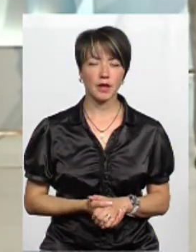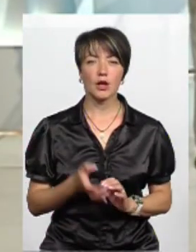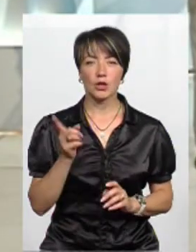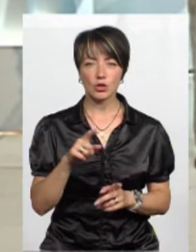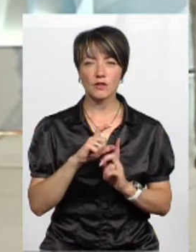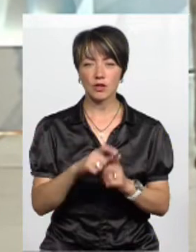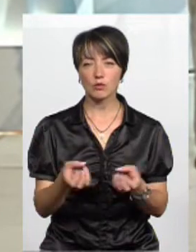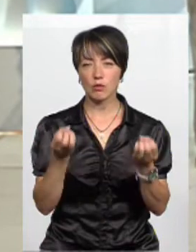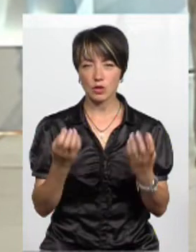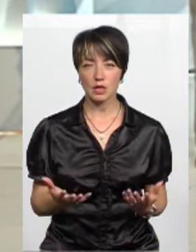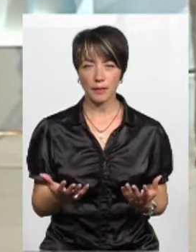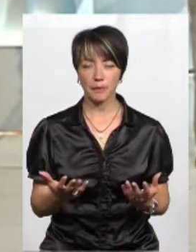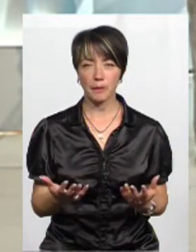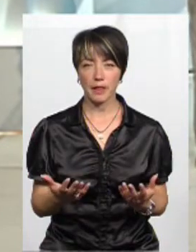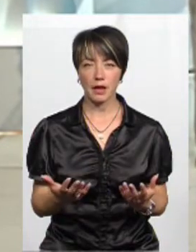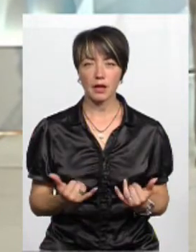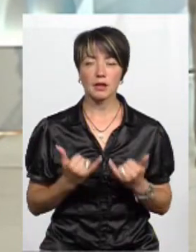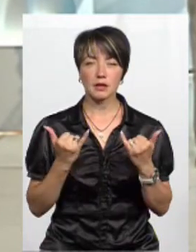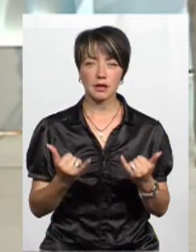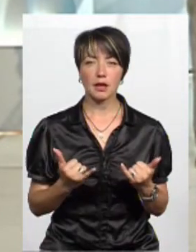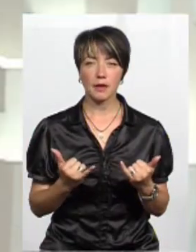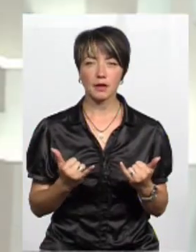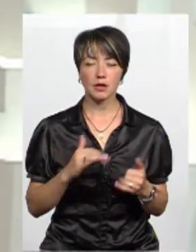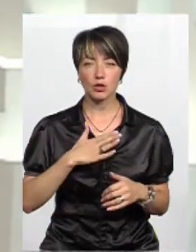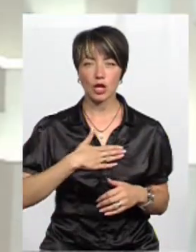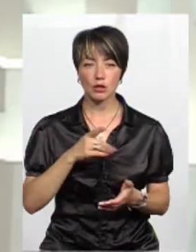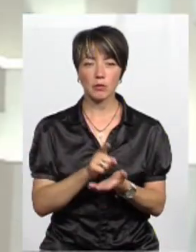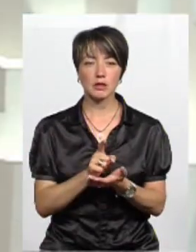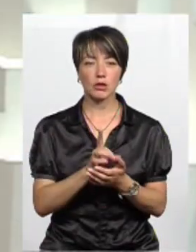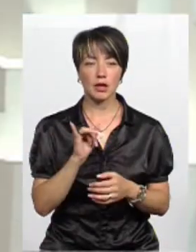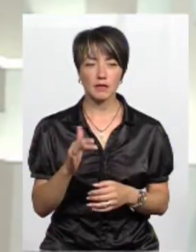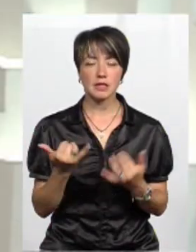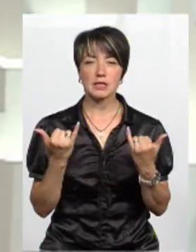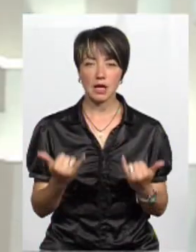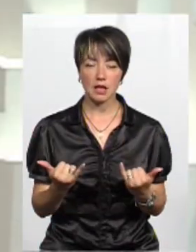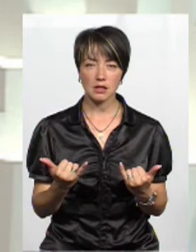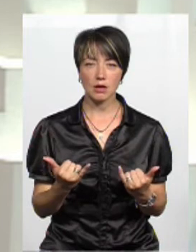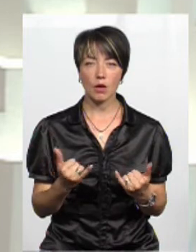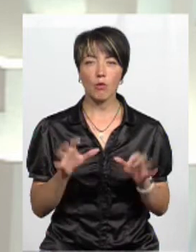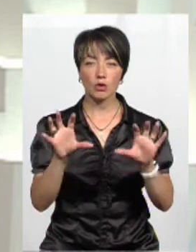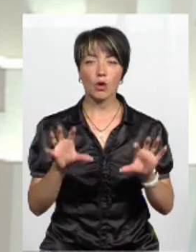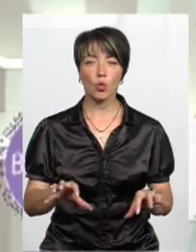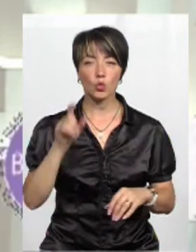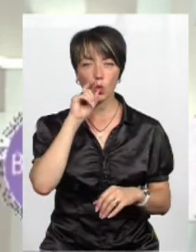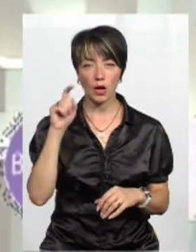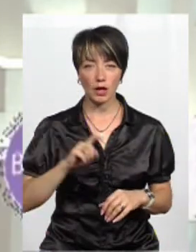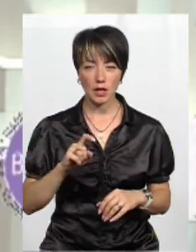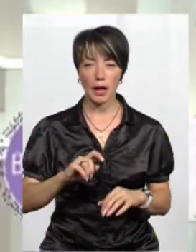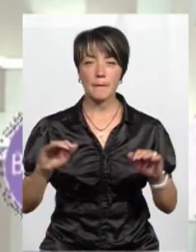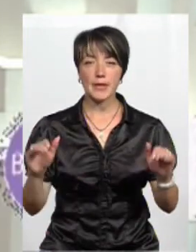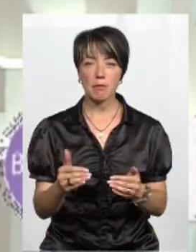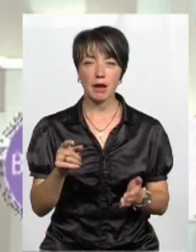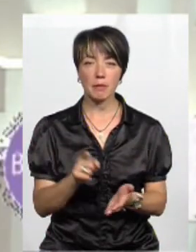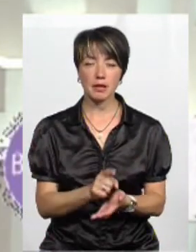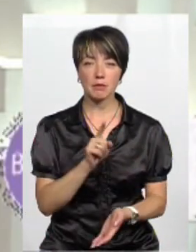Тоже відповідь дуже проста для наших пенсіонерів. Зараз по закону України